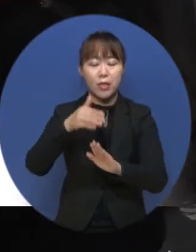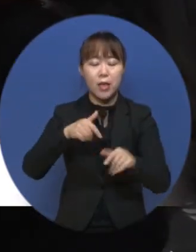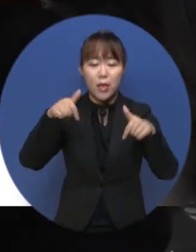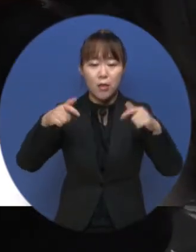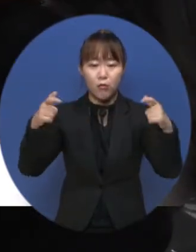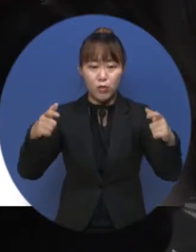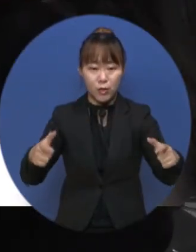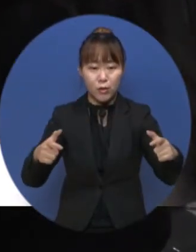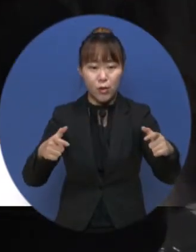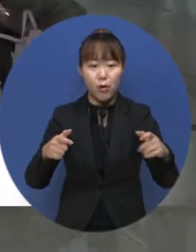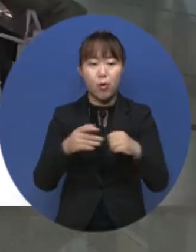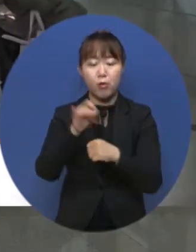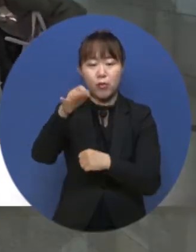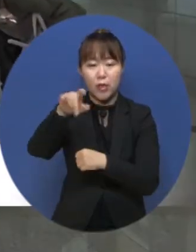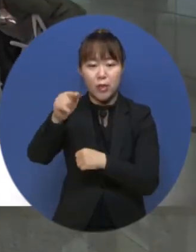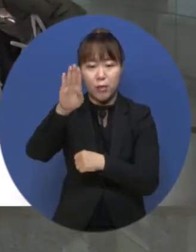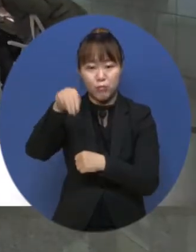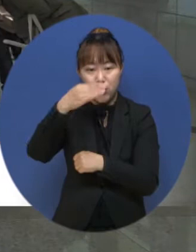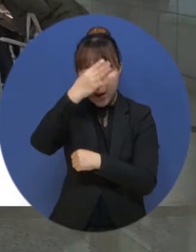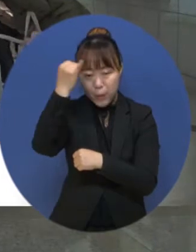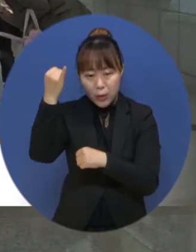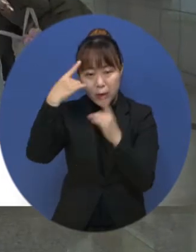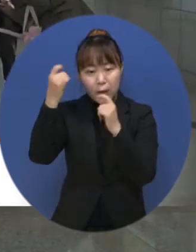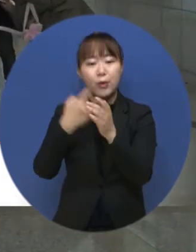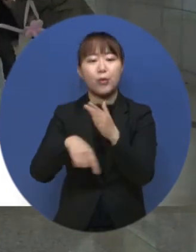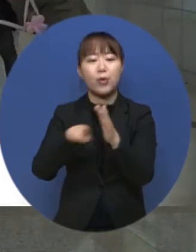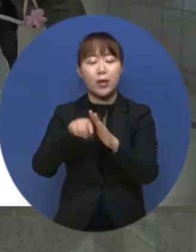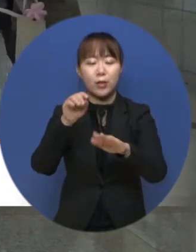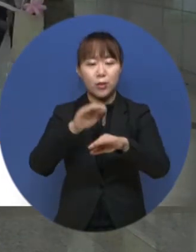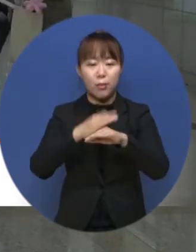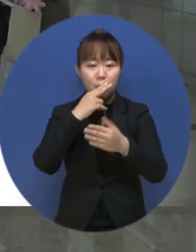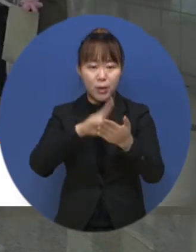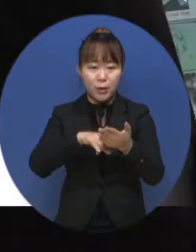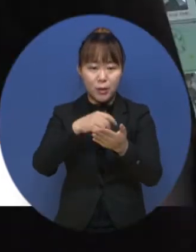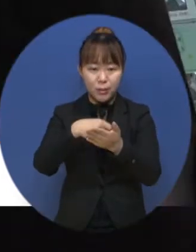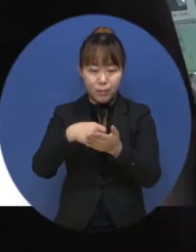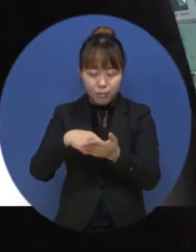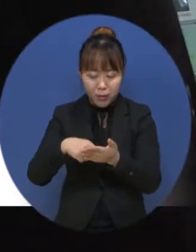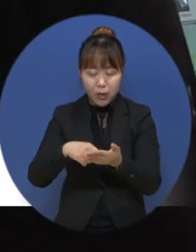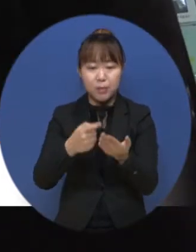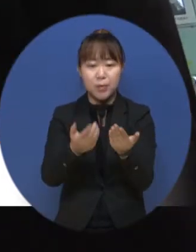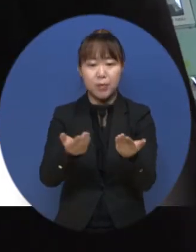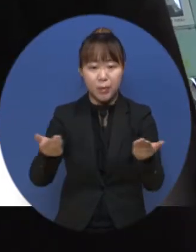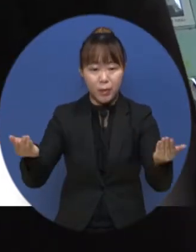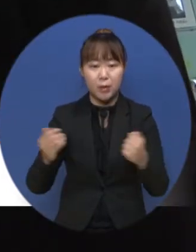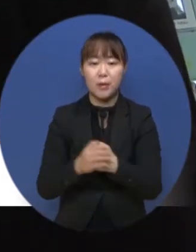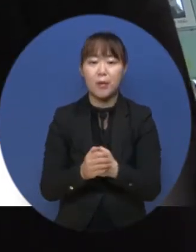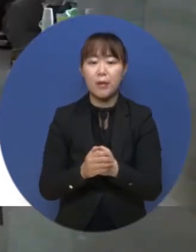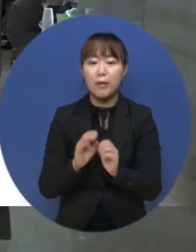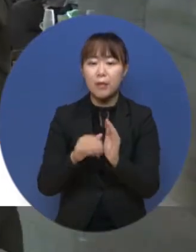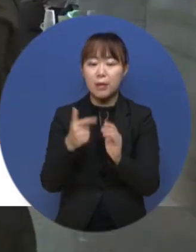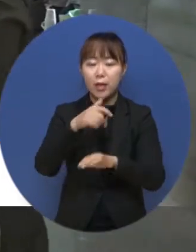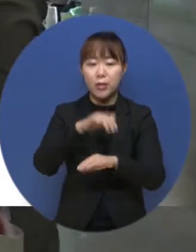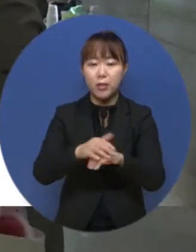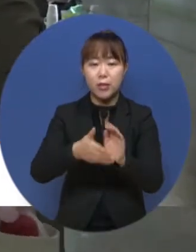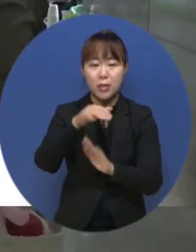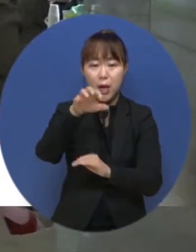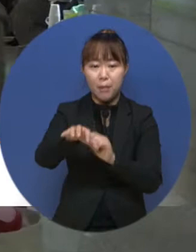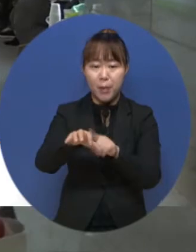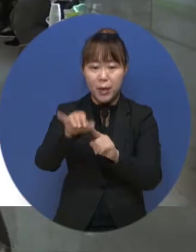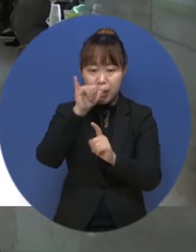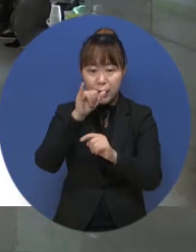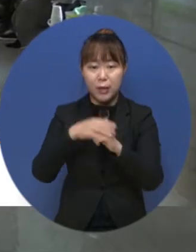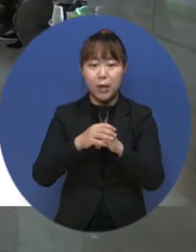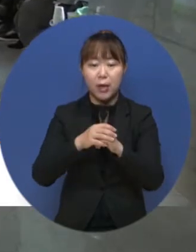서구청에서 위안부 할머니를 기리는 손편지 전시회를 진행했습니다. 이번 전시회는 대전시청 앞에